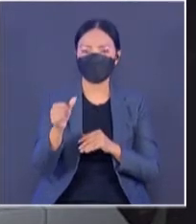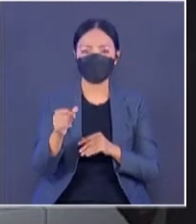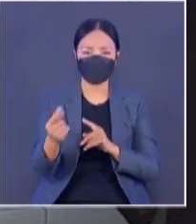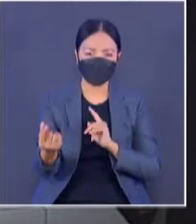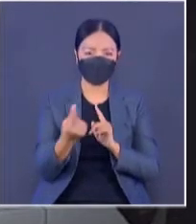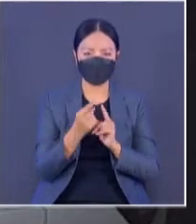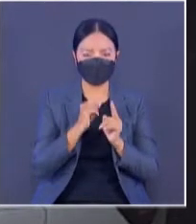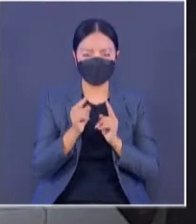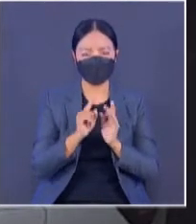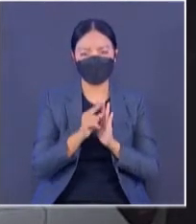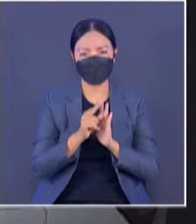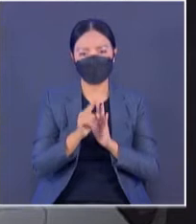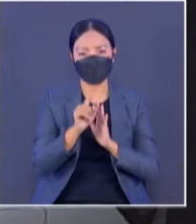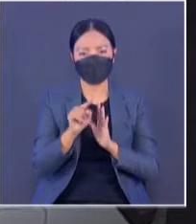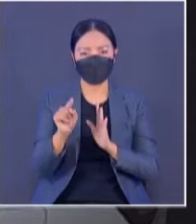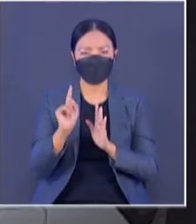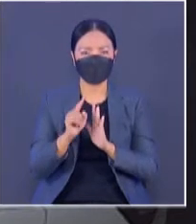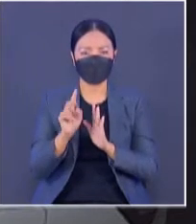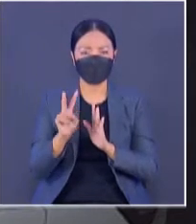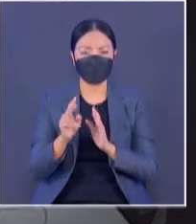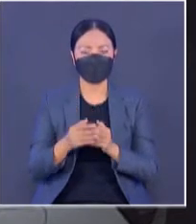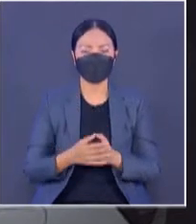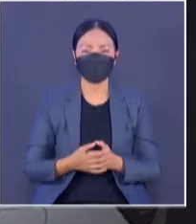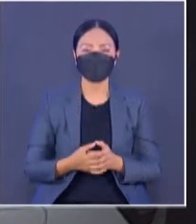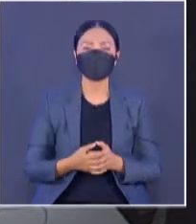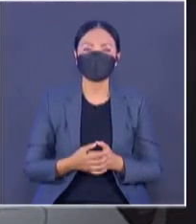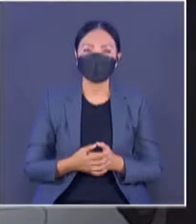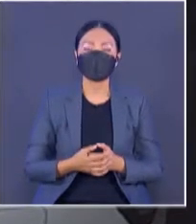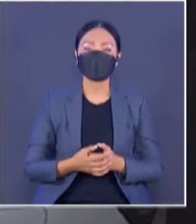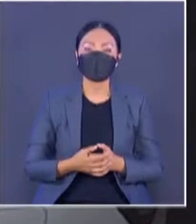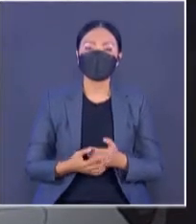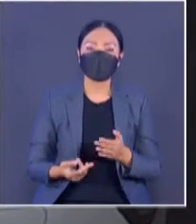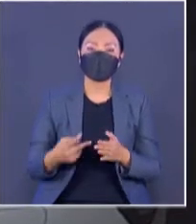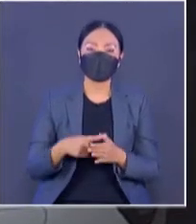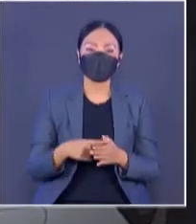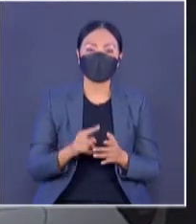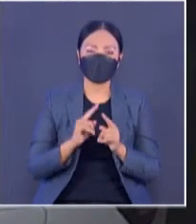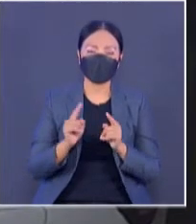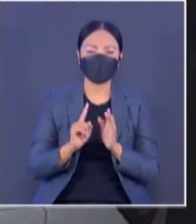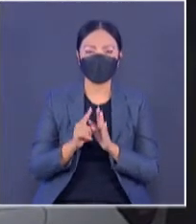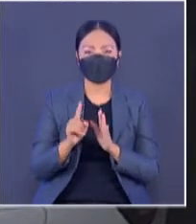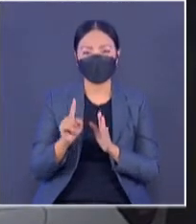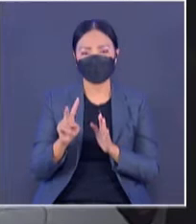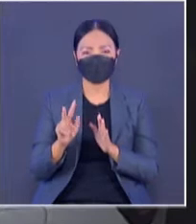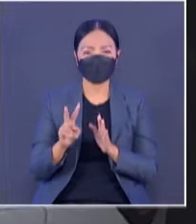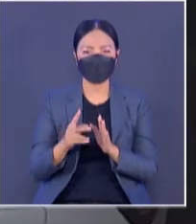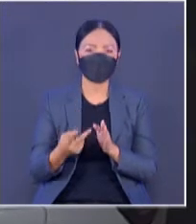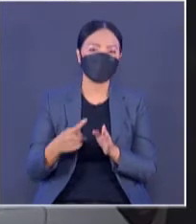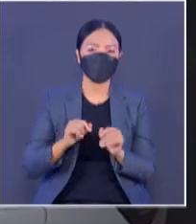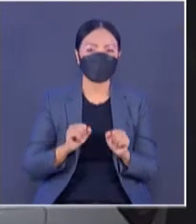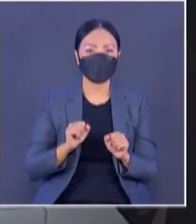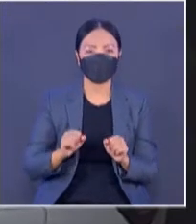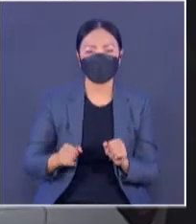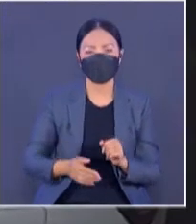าณ 1-2 นาทีจากนั้นเนี่ยชายสวมเสื้อสีฟ้าก็ขี่รถมอเตอร์ไซค์ออกไปนี่ภาพนี้เลยค่ะคุณผู้ชม